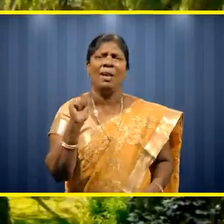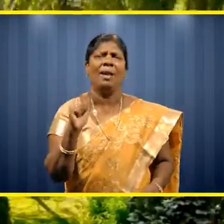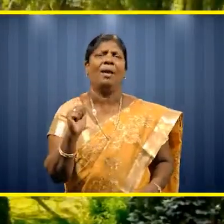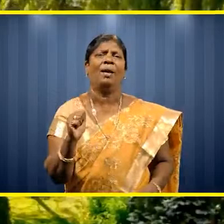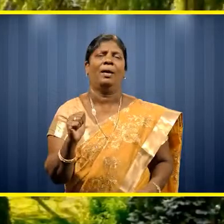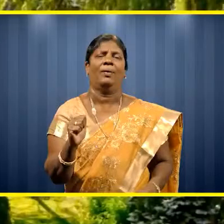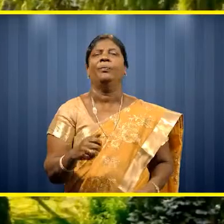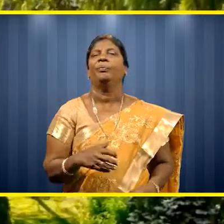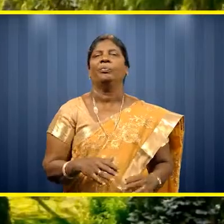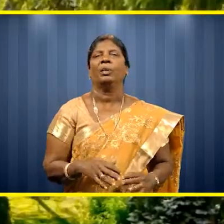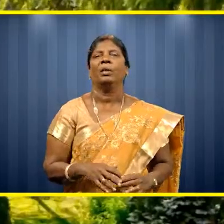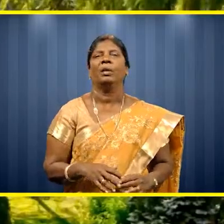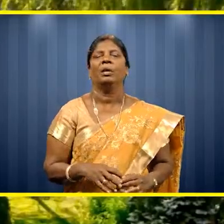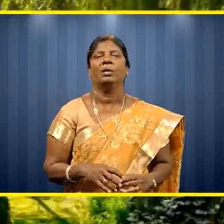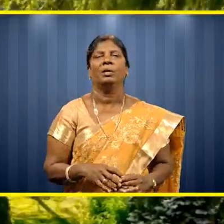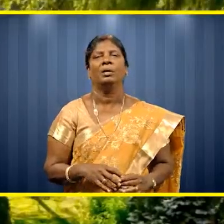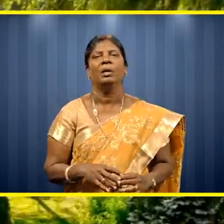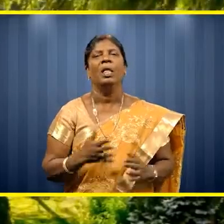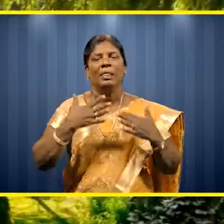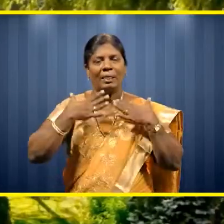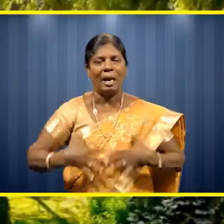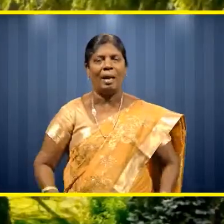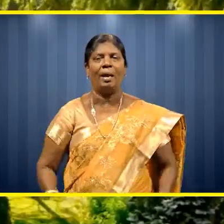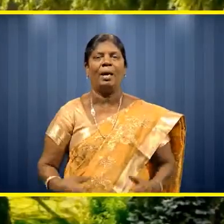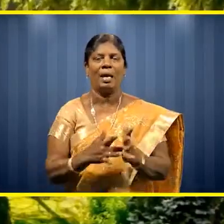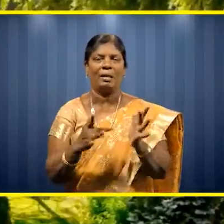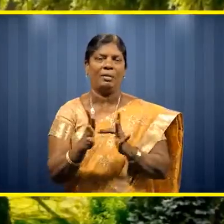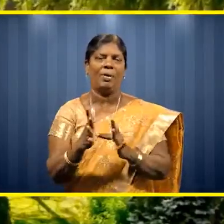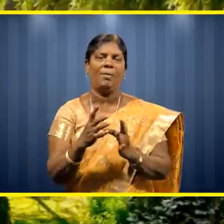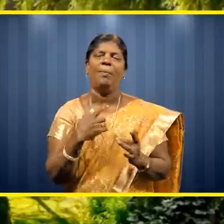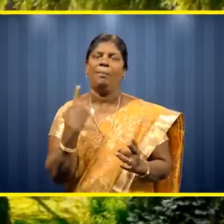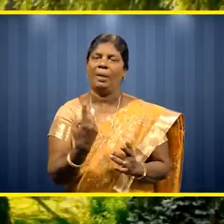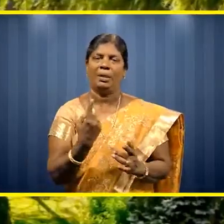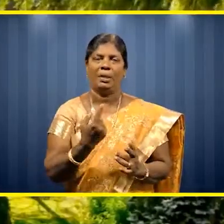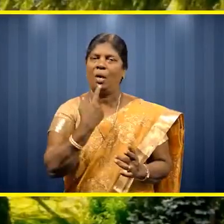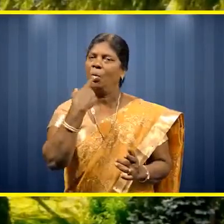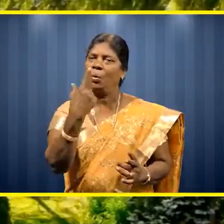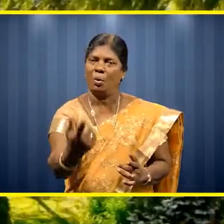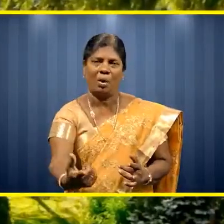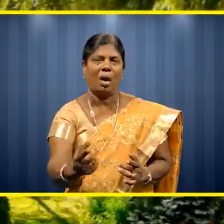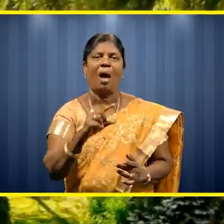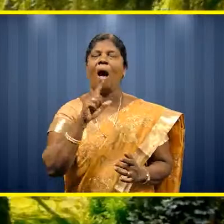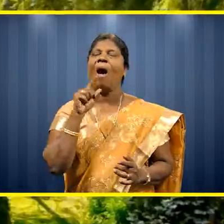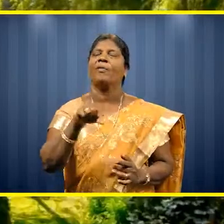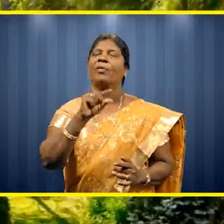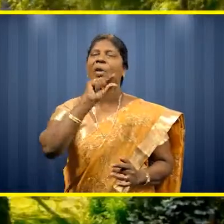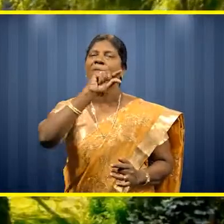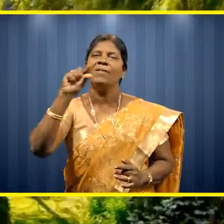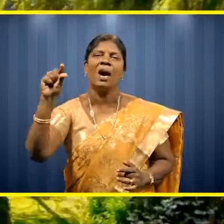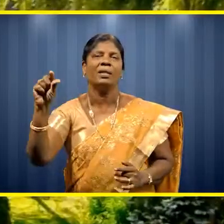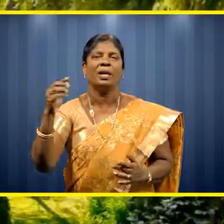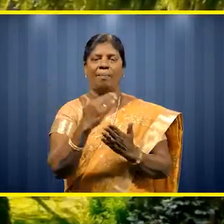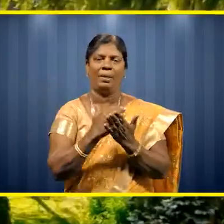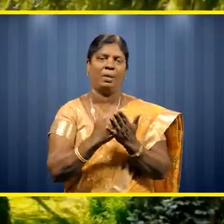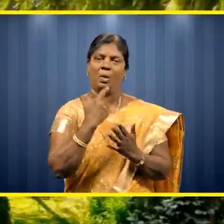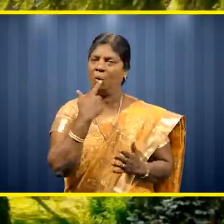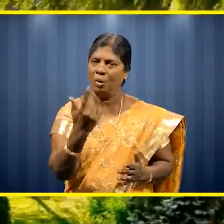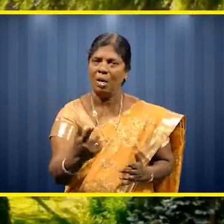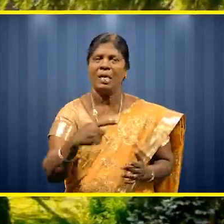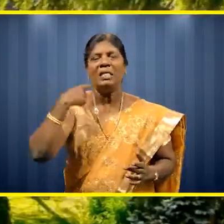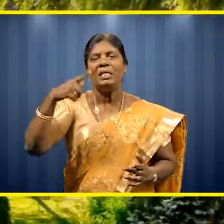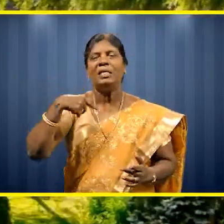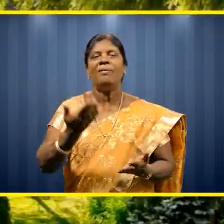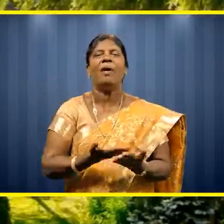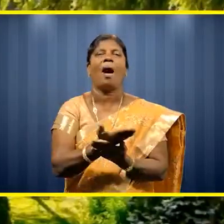கொடுத்தார். என்ன உணவு கொடுத்தார்? நான் தான் சொன்னேனே, தன்னை பற்றி அவர் கூறினார், அவருடைய வார்த்தையை பற்றி அவர்களுக்கு